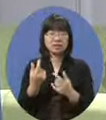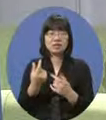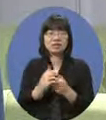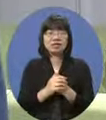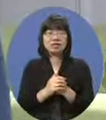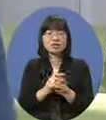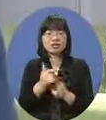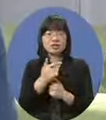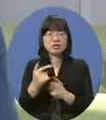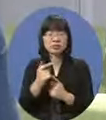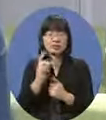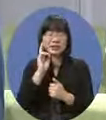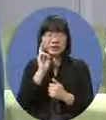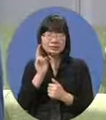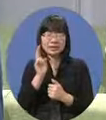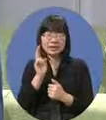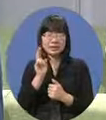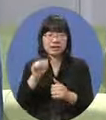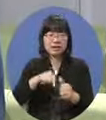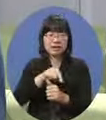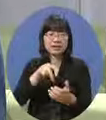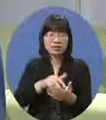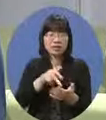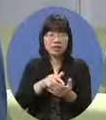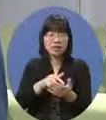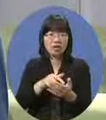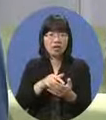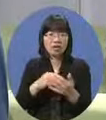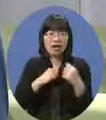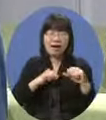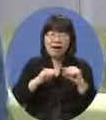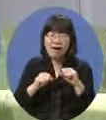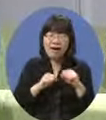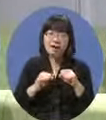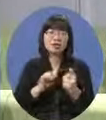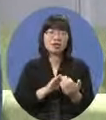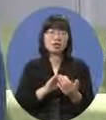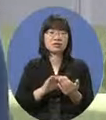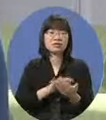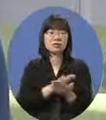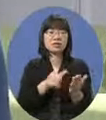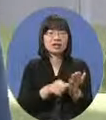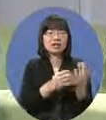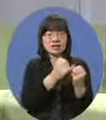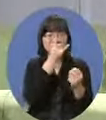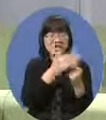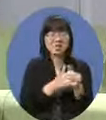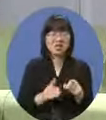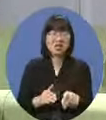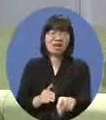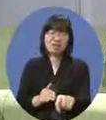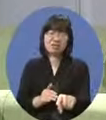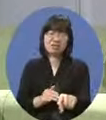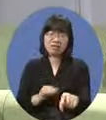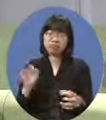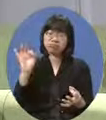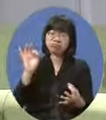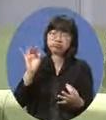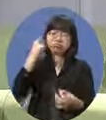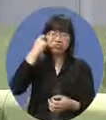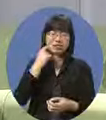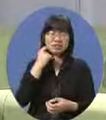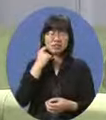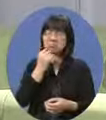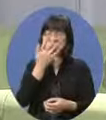너무 많잖아요. 그런 놀이 안 주면 애가 아 재미없어. 엄마 스마트폰. 다 그런다고요. 아주 애기들 또 네. 네.